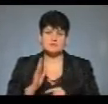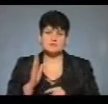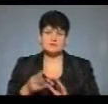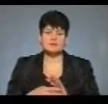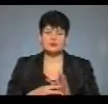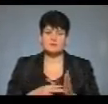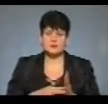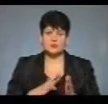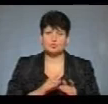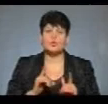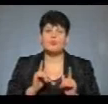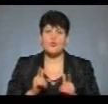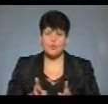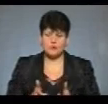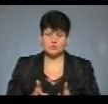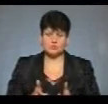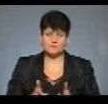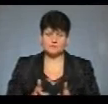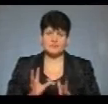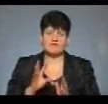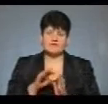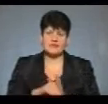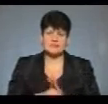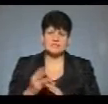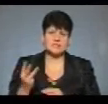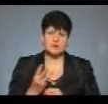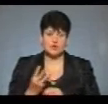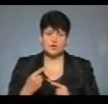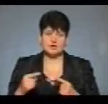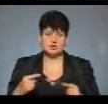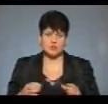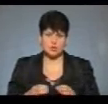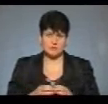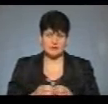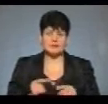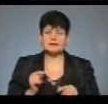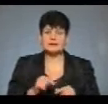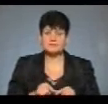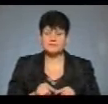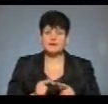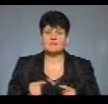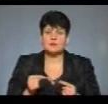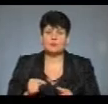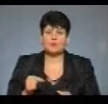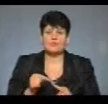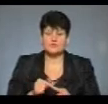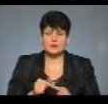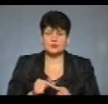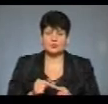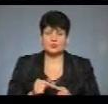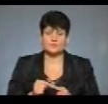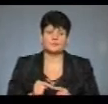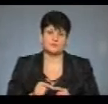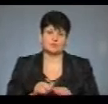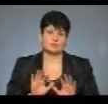плану і було погоджено внесення 3 решту громад. Таким чином, відповідно до хронології розвитку